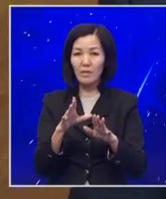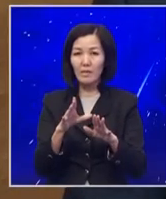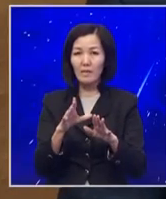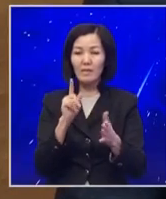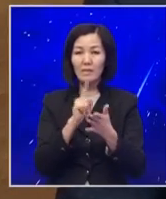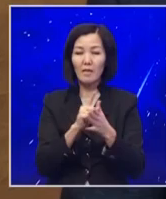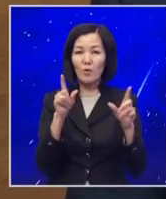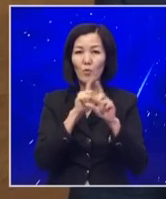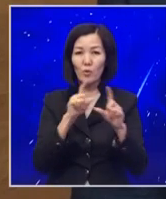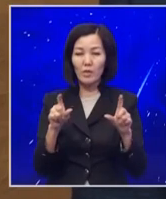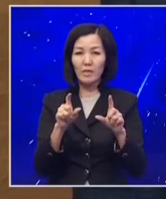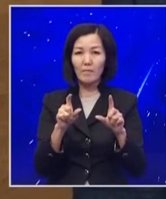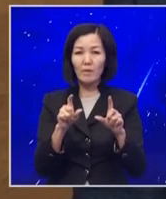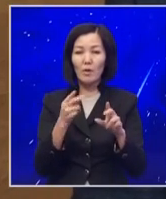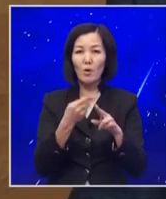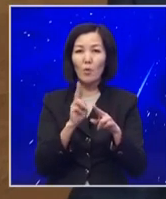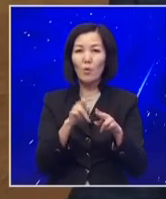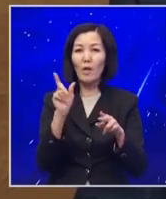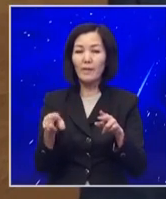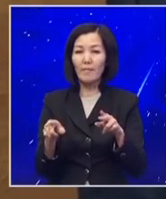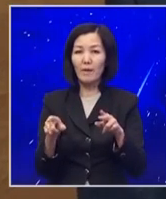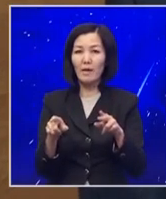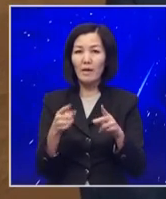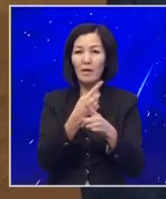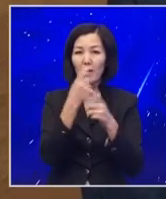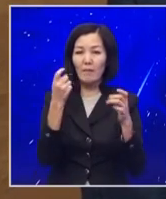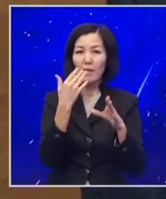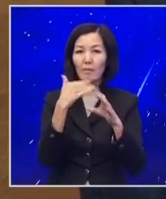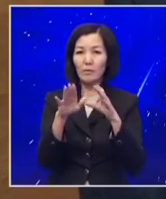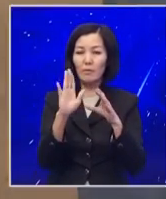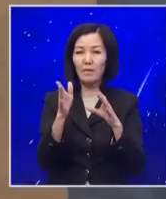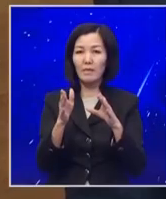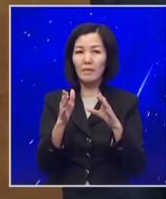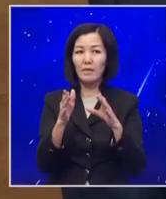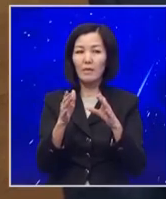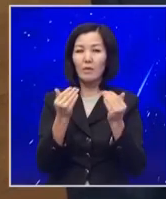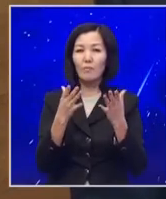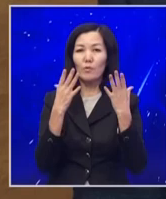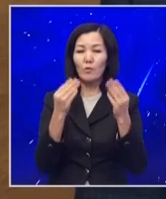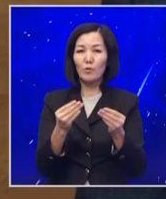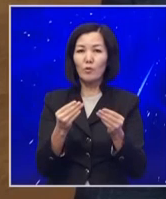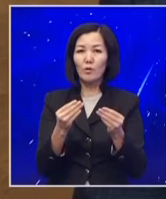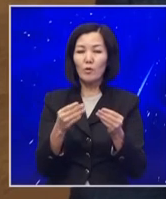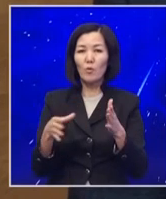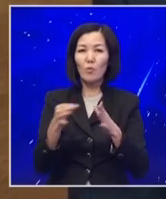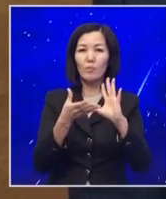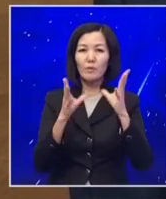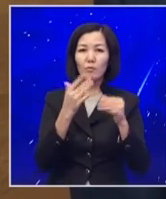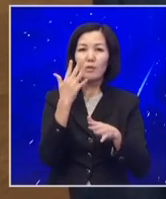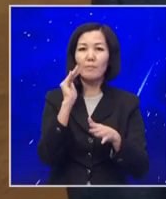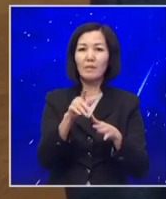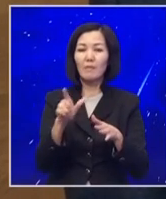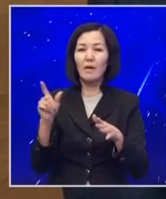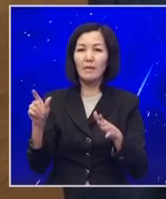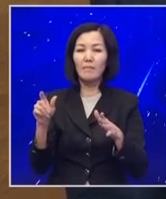салық органдарымен ол азаматқа тиісті хабарлама жіберіледі. Бүгінгі күнге облысымыз бойынша 5000-нан